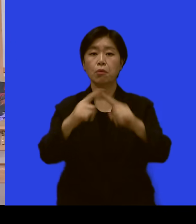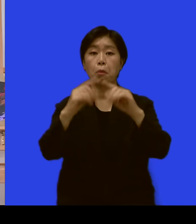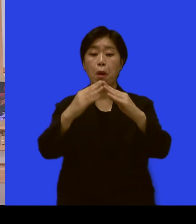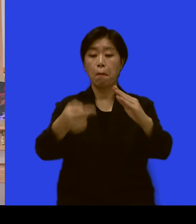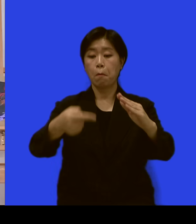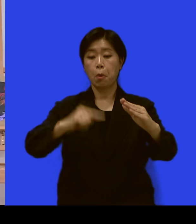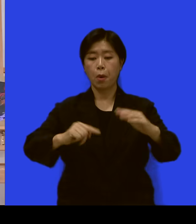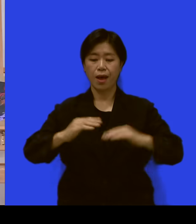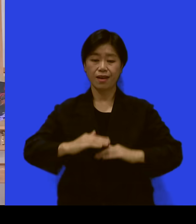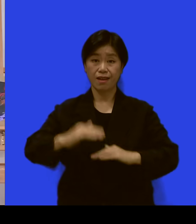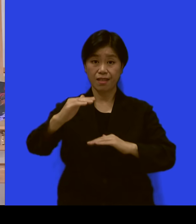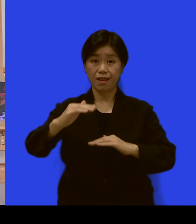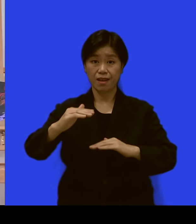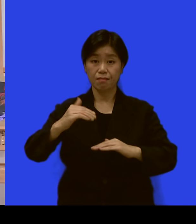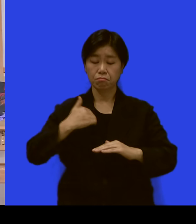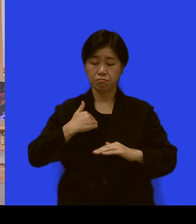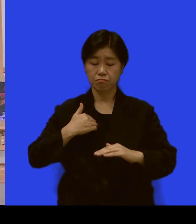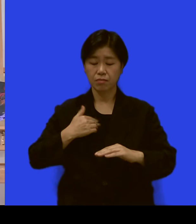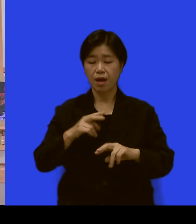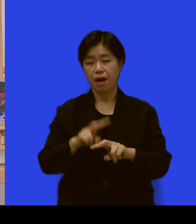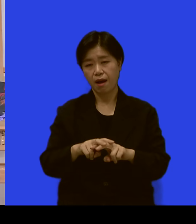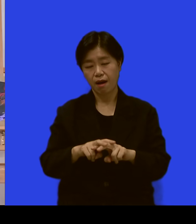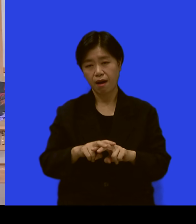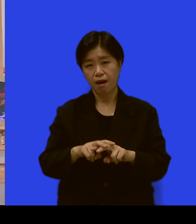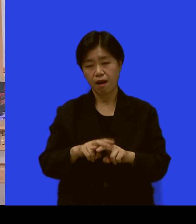앞에 있는 계단에 잠깐 앉아 있는데, 예.